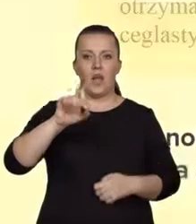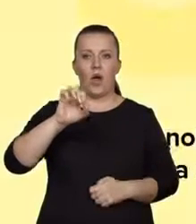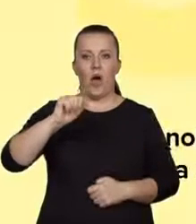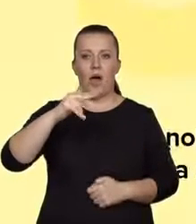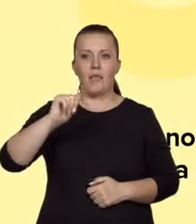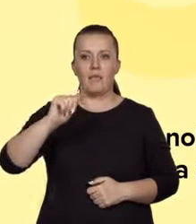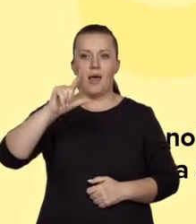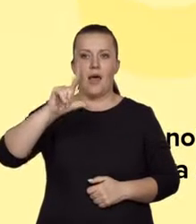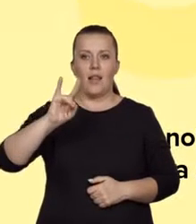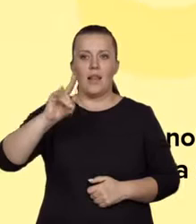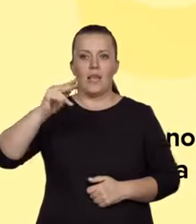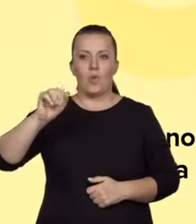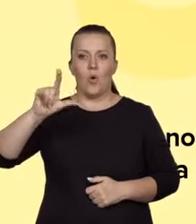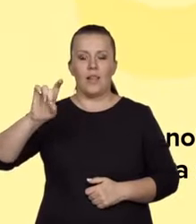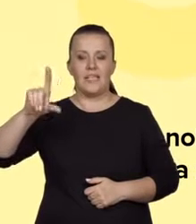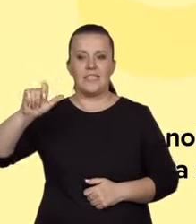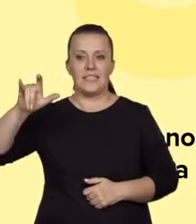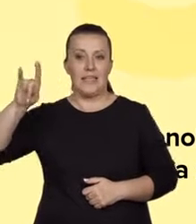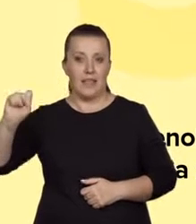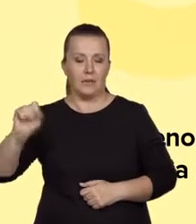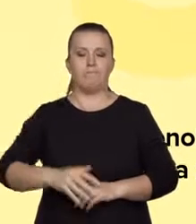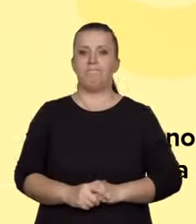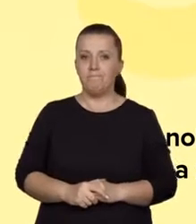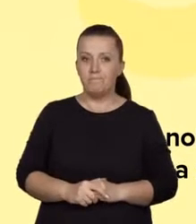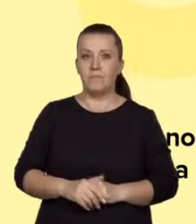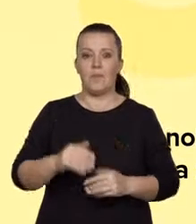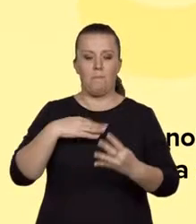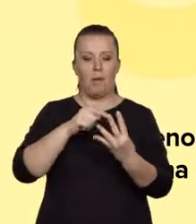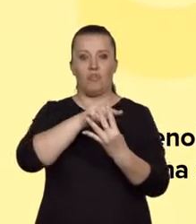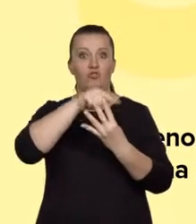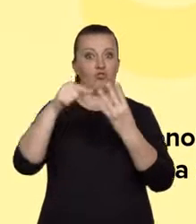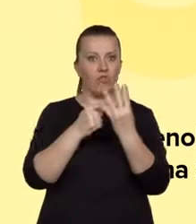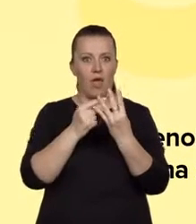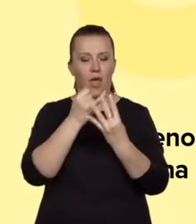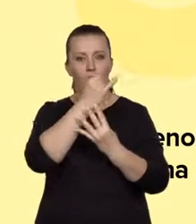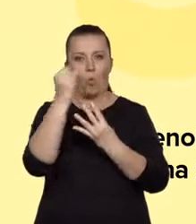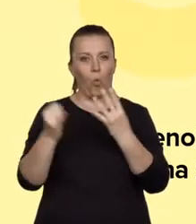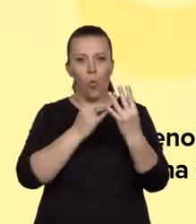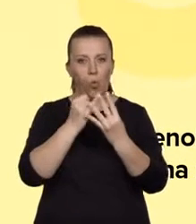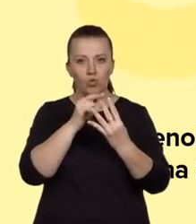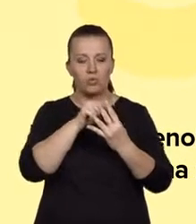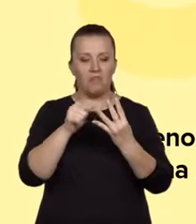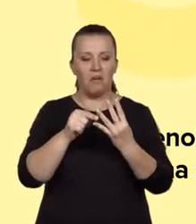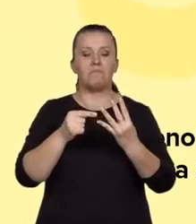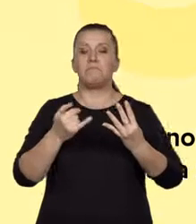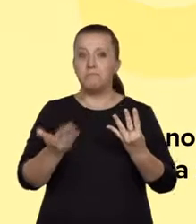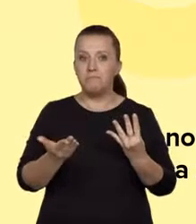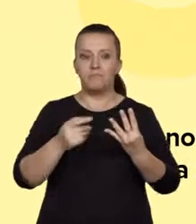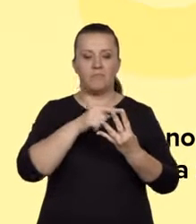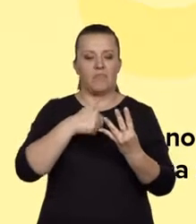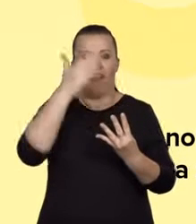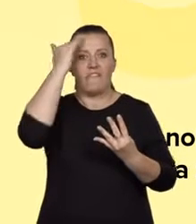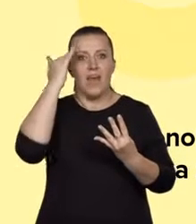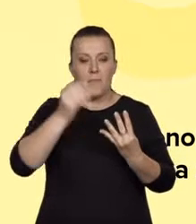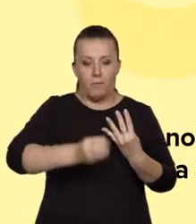glicynoalanyloglicyny. Mamy zatem sytuację, gdy dysponujemy czterema roztworami wodnymi czterech różnych substancji, przy czym nie